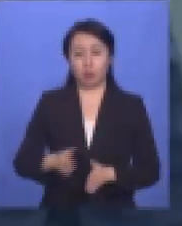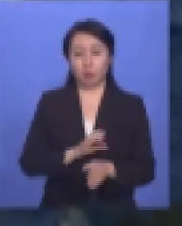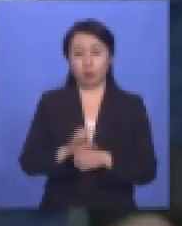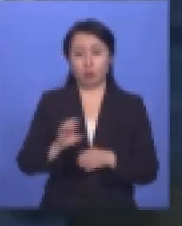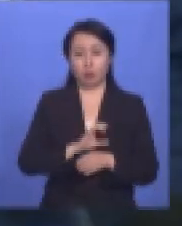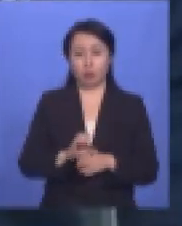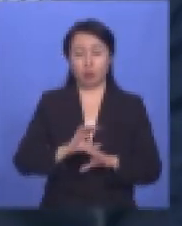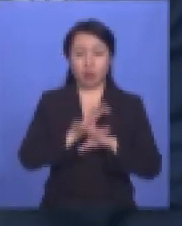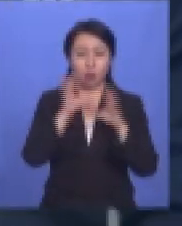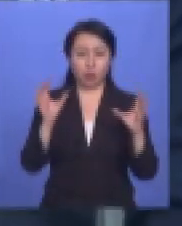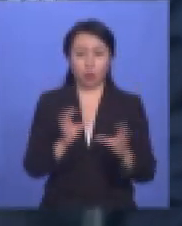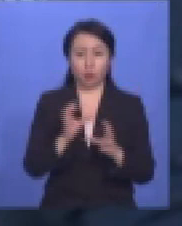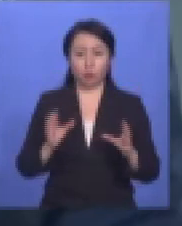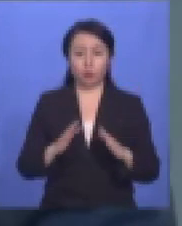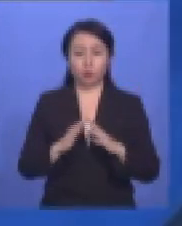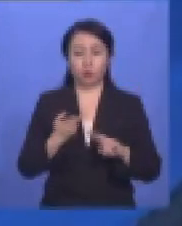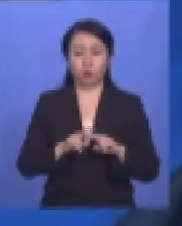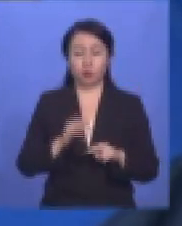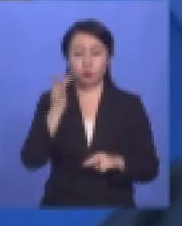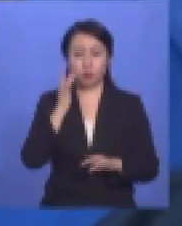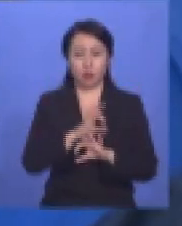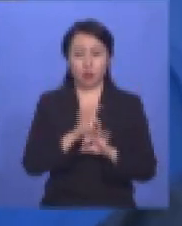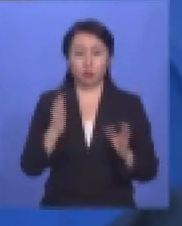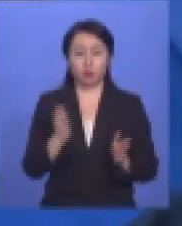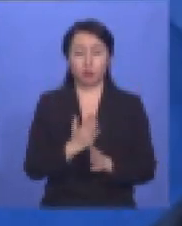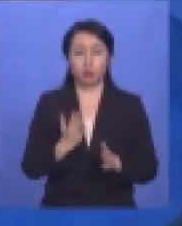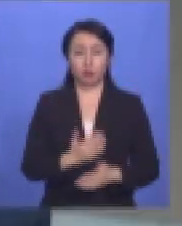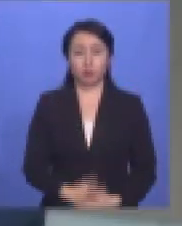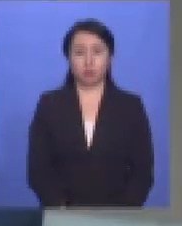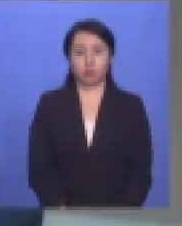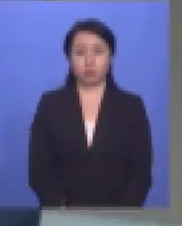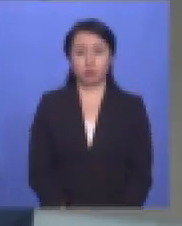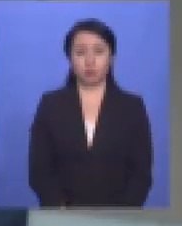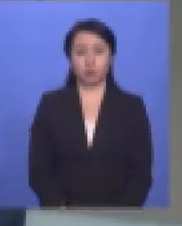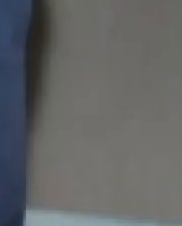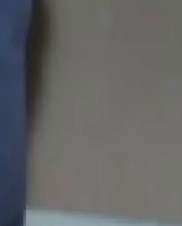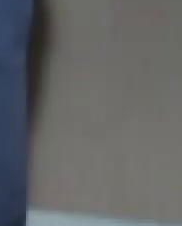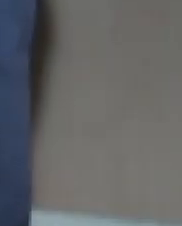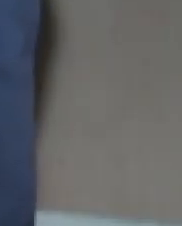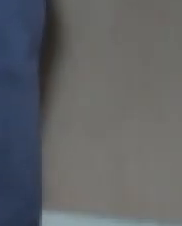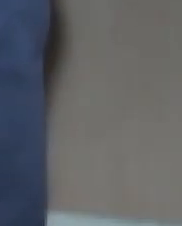производство и уютный дом, в котором всегда хорошая погода. Наталья Итова, Анатолий Белонок, служба новостей.